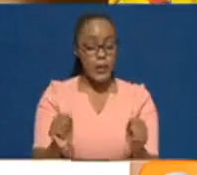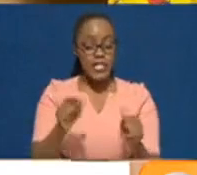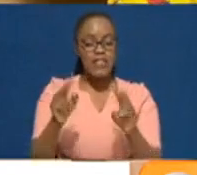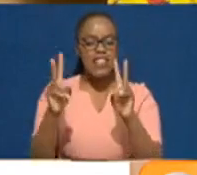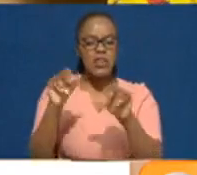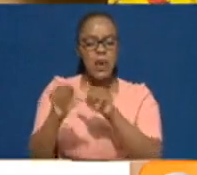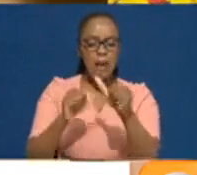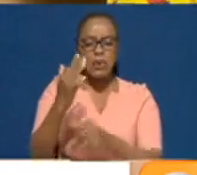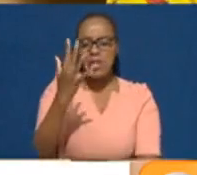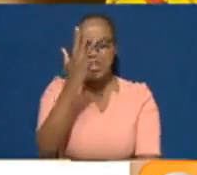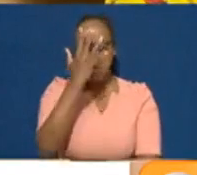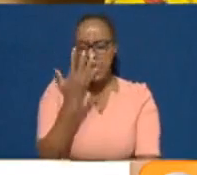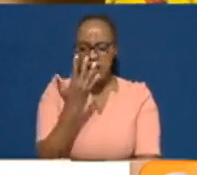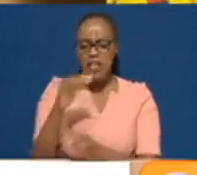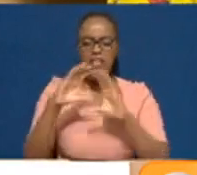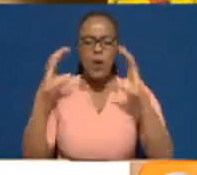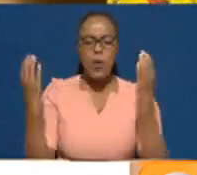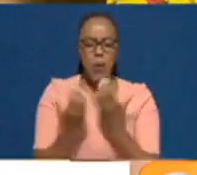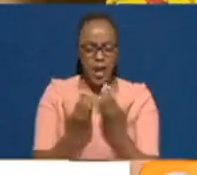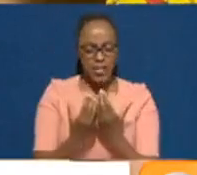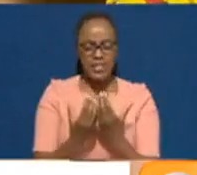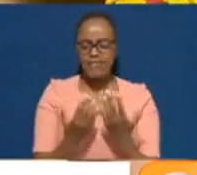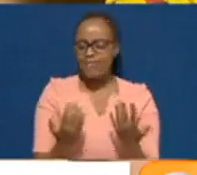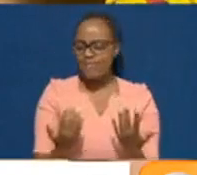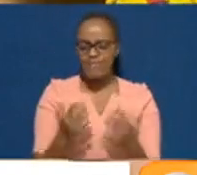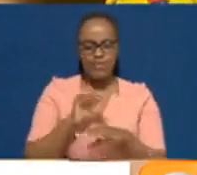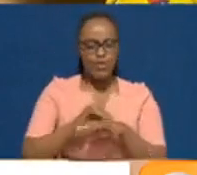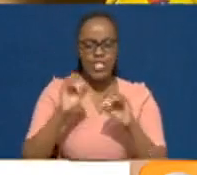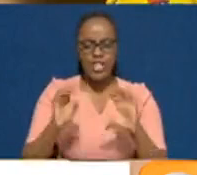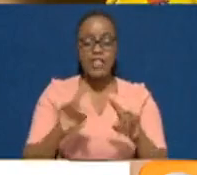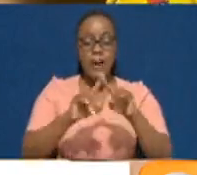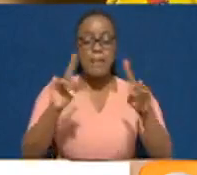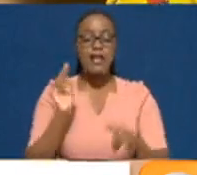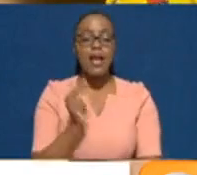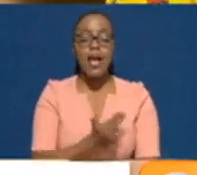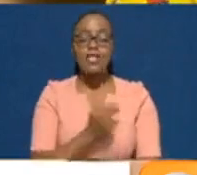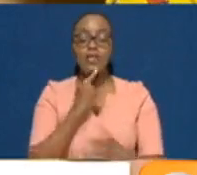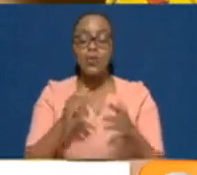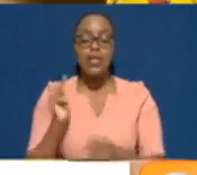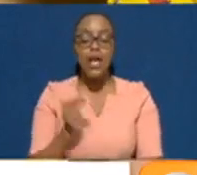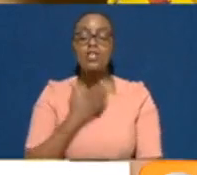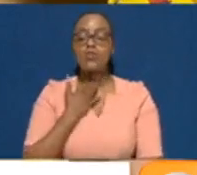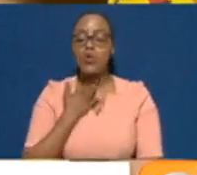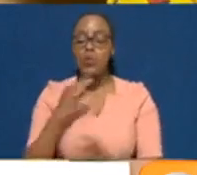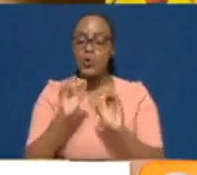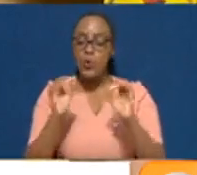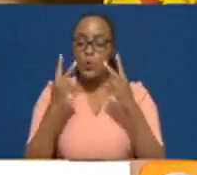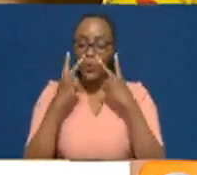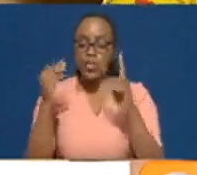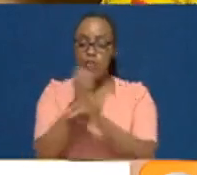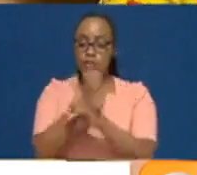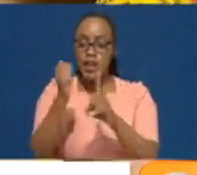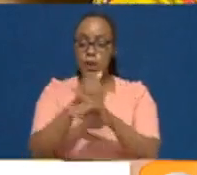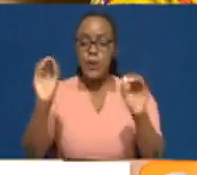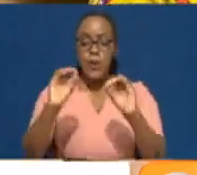ya kuaibisha katika ulimwengu mzima, mbele ya ulimwengu mzima. Lakini tumesema sisi hatutaki kuona fujo au